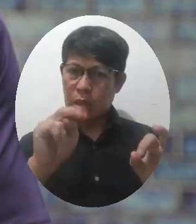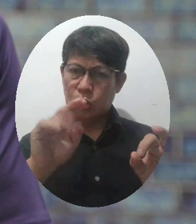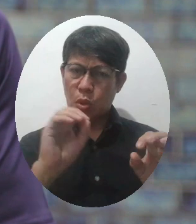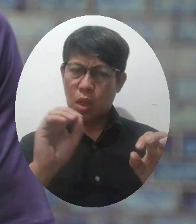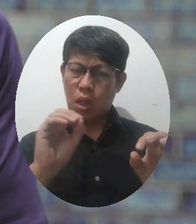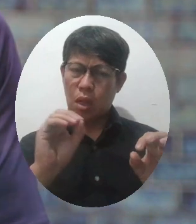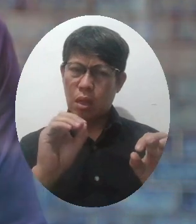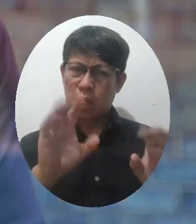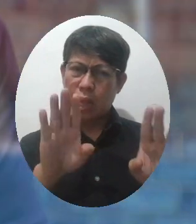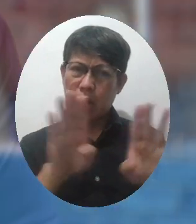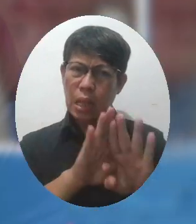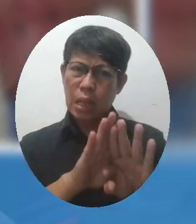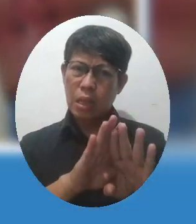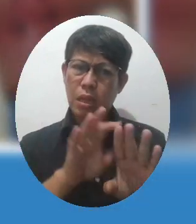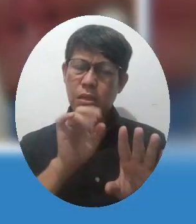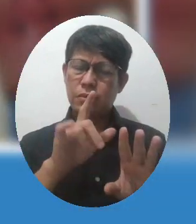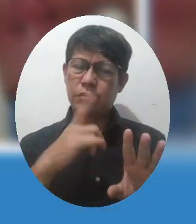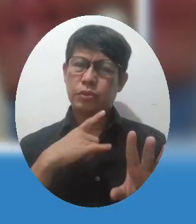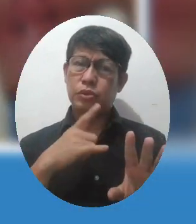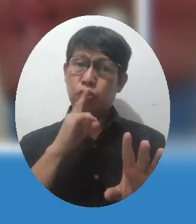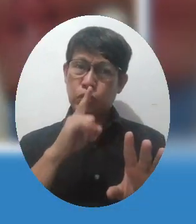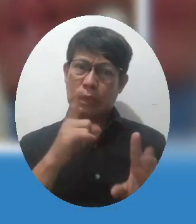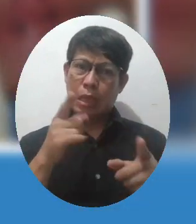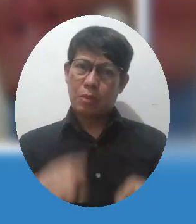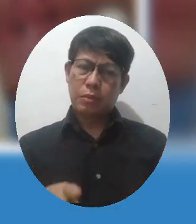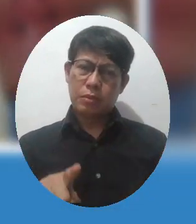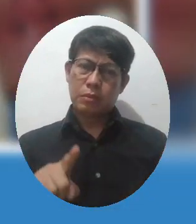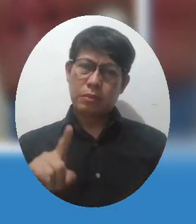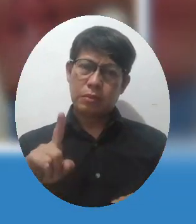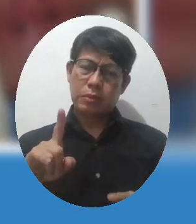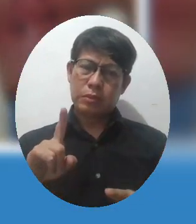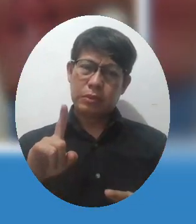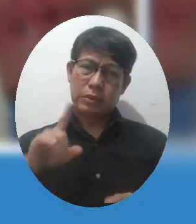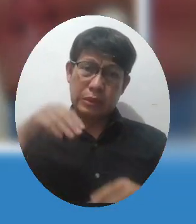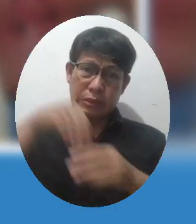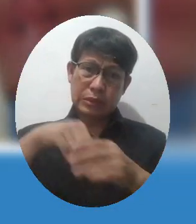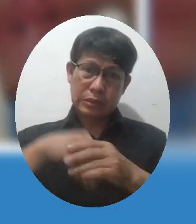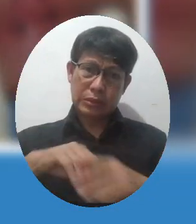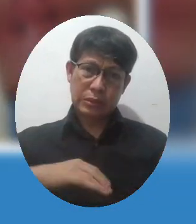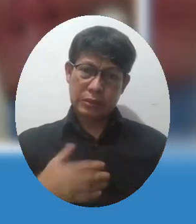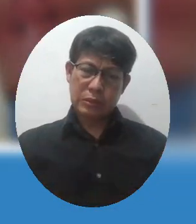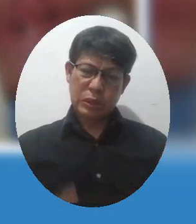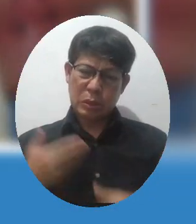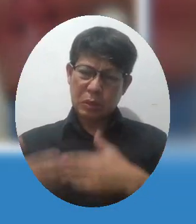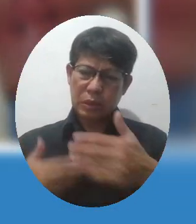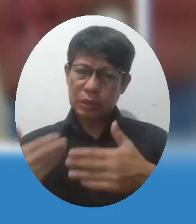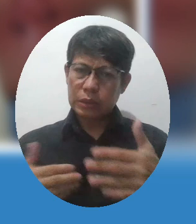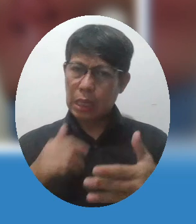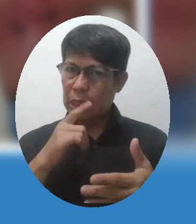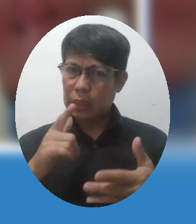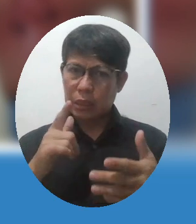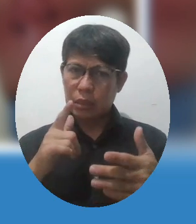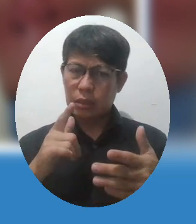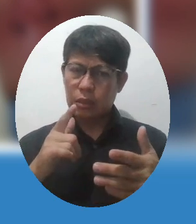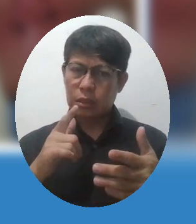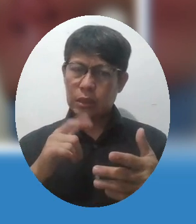Ito'y nangyayari habang nasa sinapupunan pa ang bata sa tinatawag na developmental